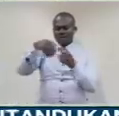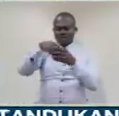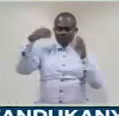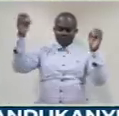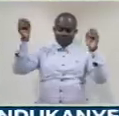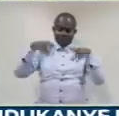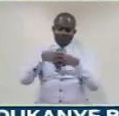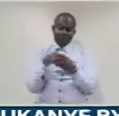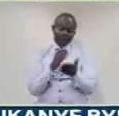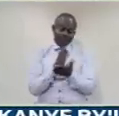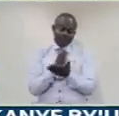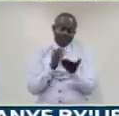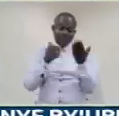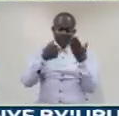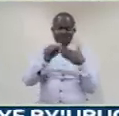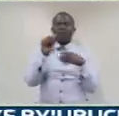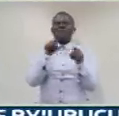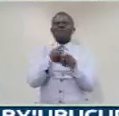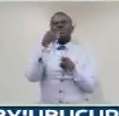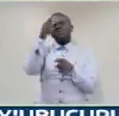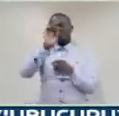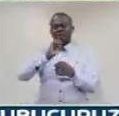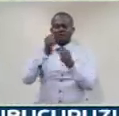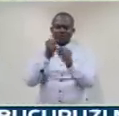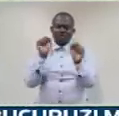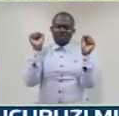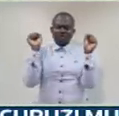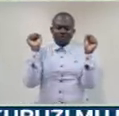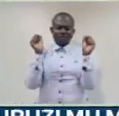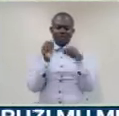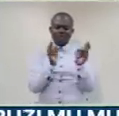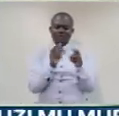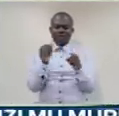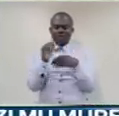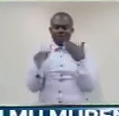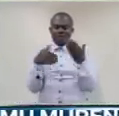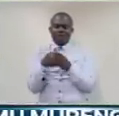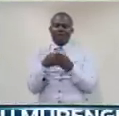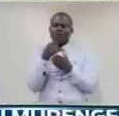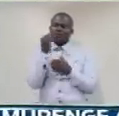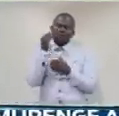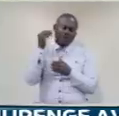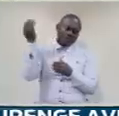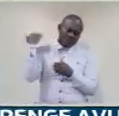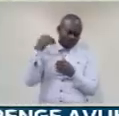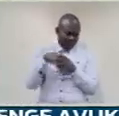Mbese ibyabo ni nk'Imana yabakijije. Ubundi mbere yabyo iwabo bari nk'abakene cyane